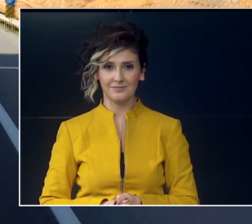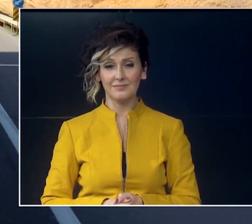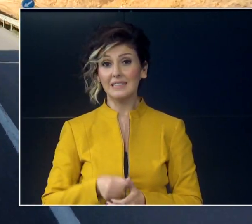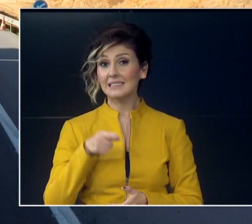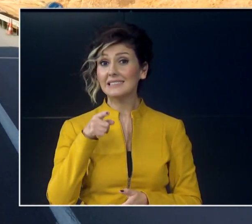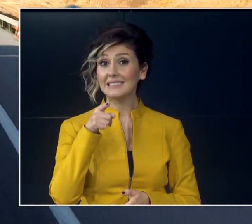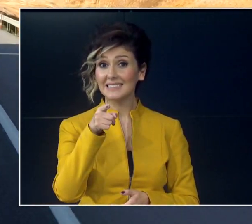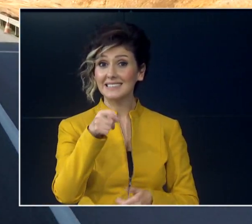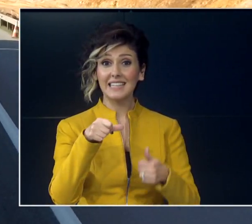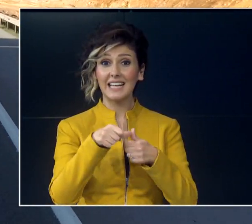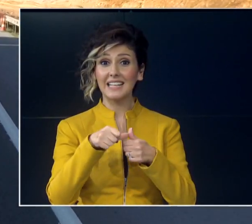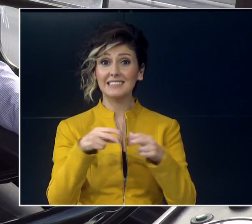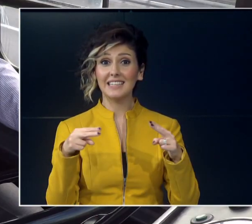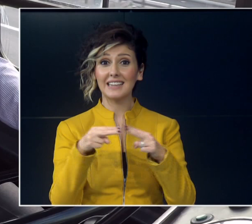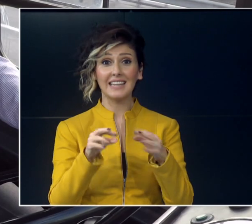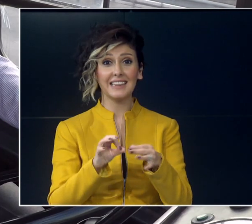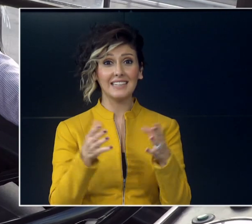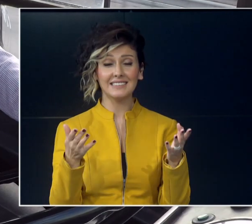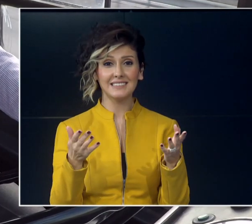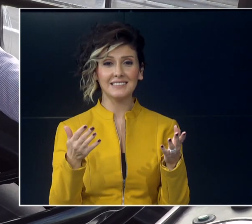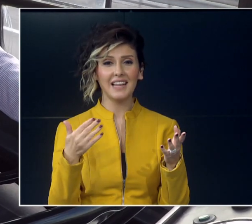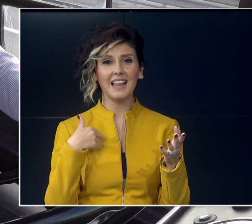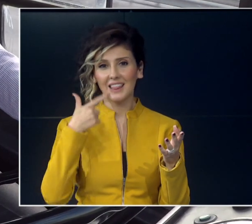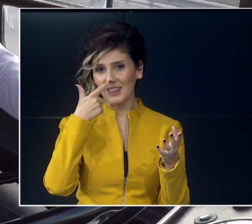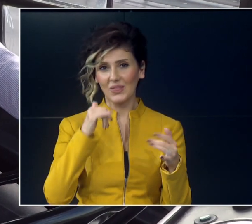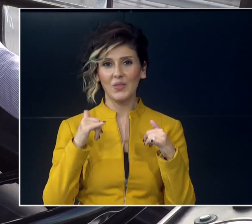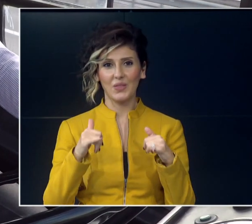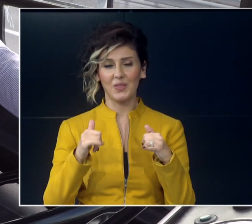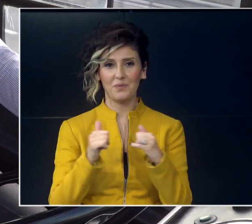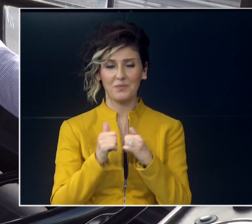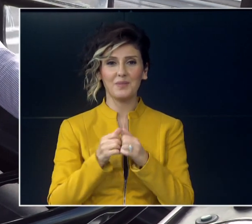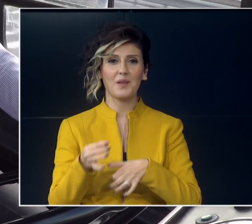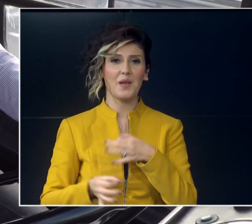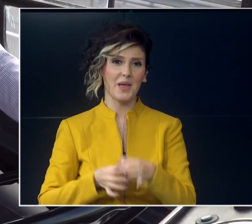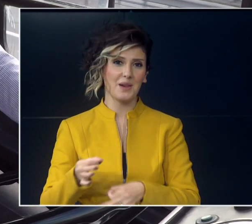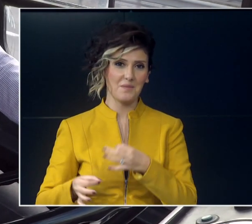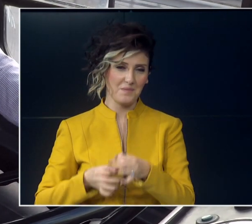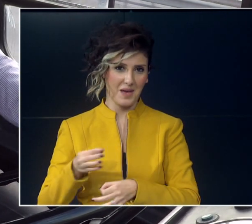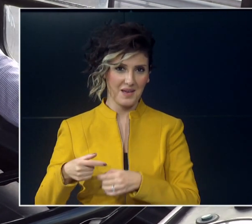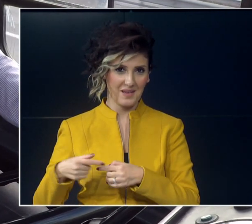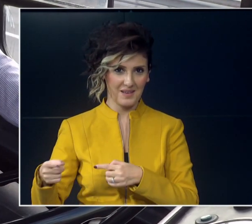Siz eşiniz nasıl tanıştınız? Aynı köyden akrabayız.